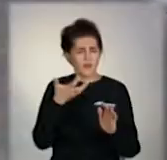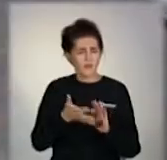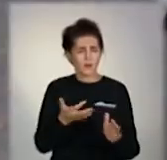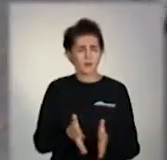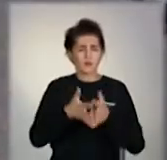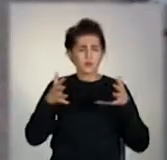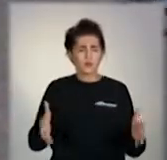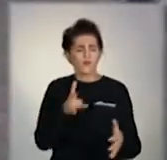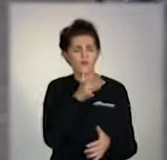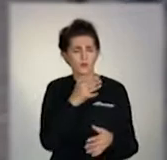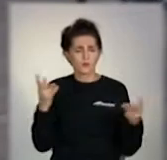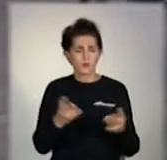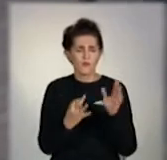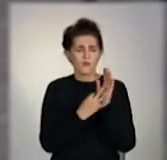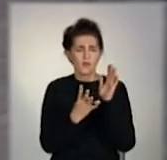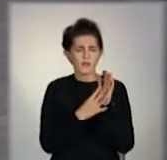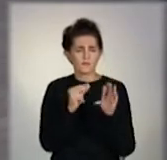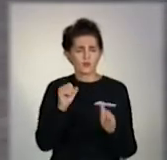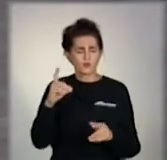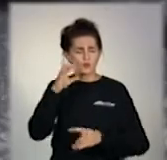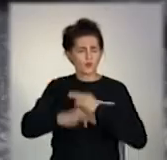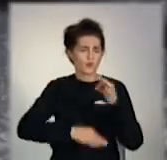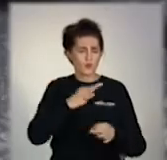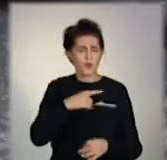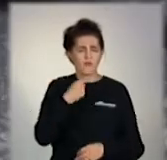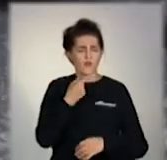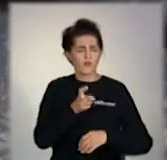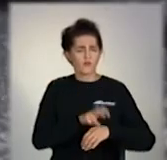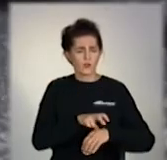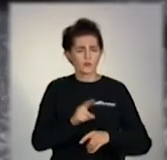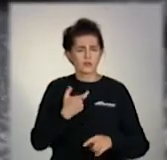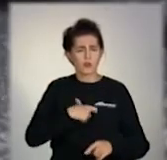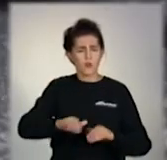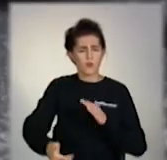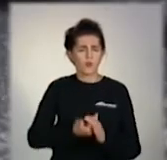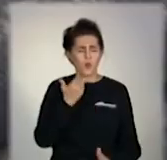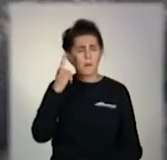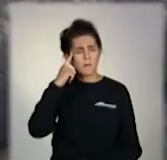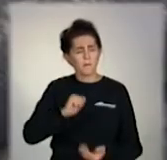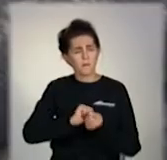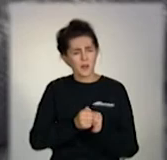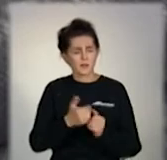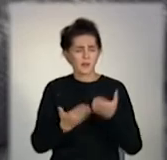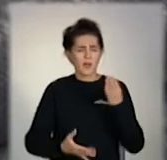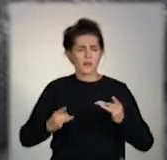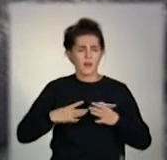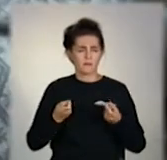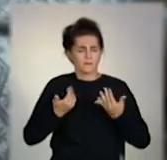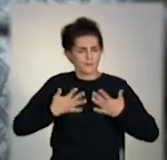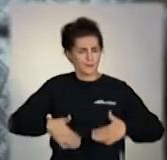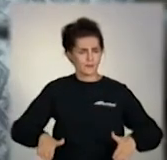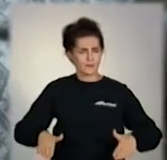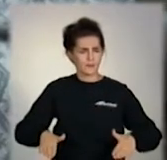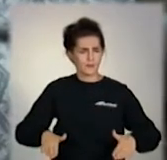ліжку треба щонайменше 8-9 годин на добу, кажуть лікарі, аби відновити пам'ять та просто розслабити нервову систему.